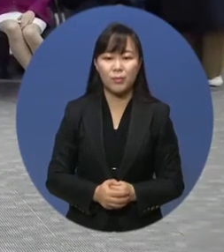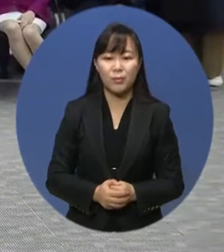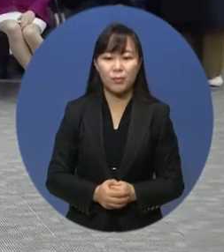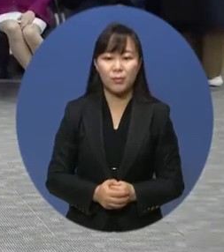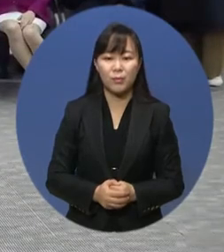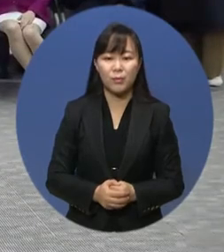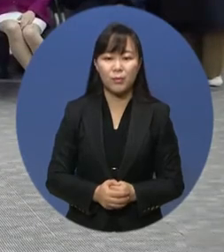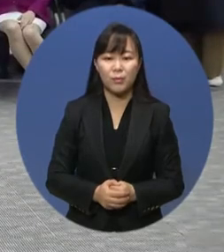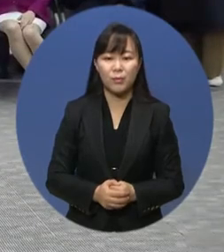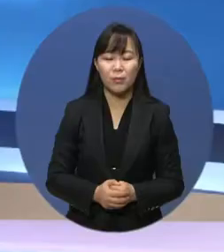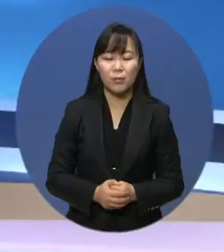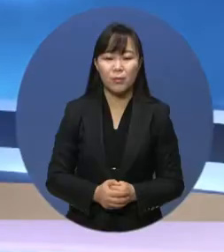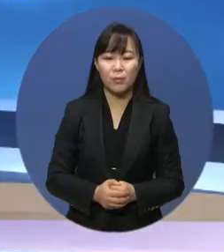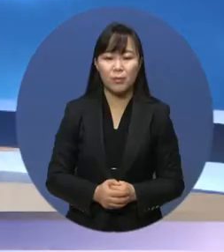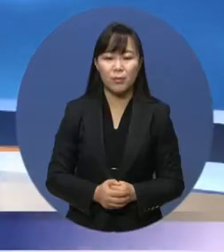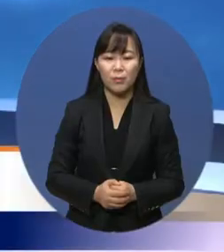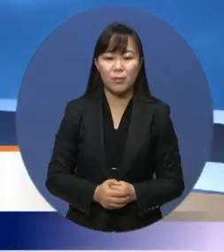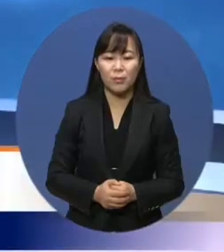김민재입니다.